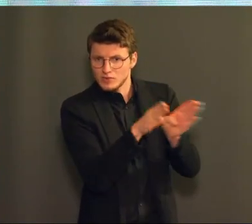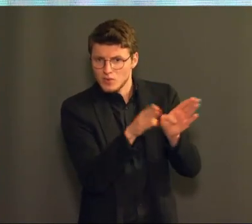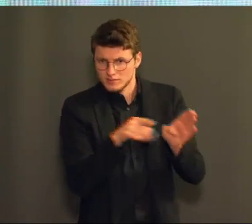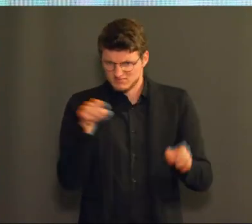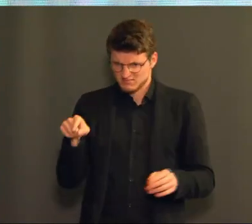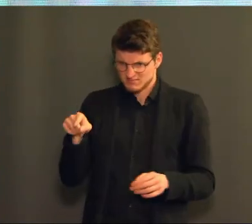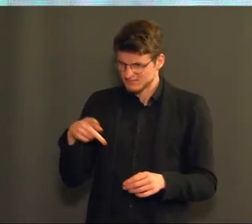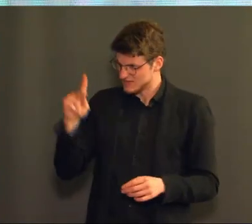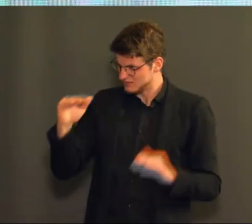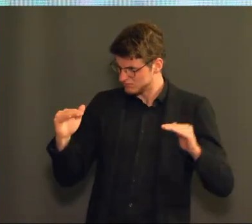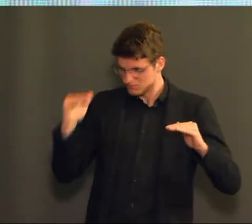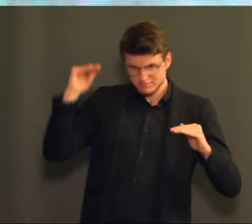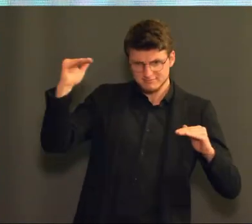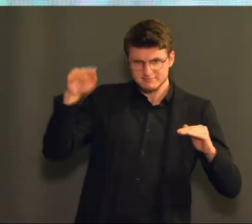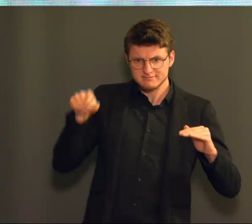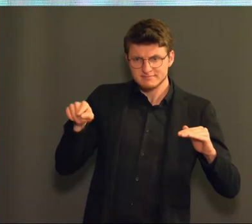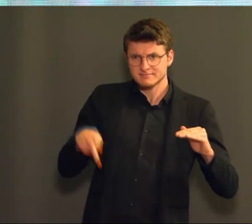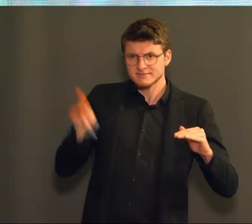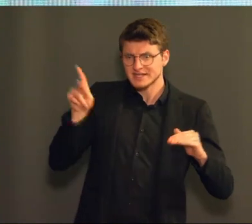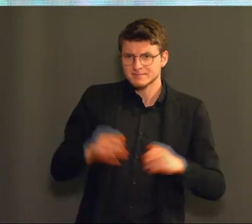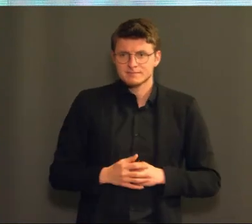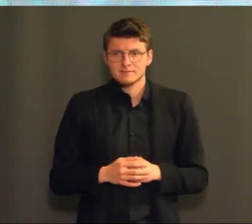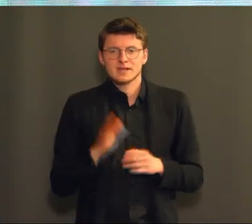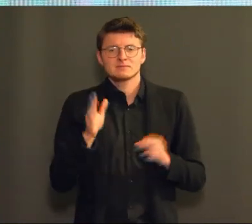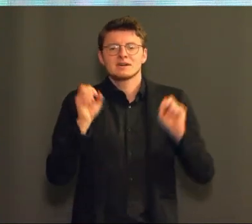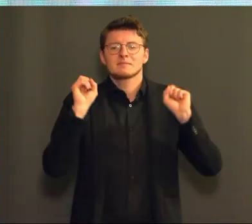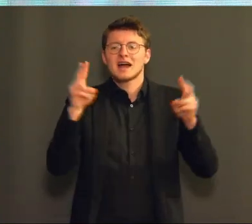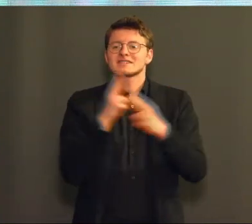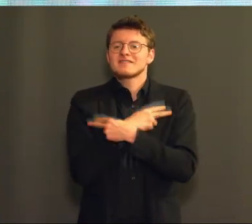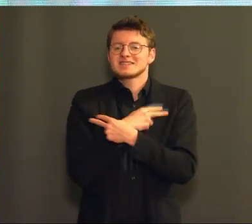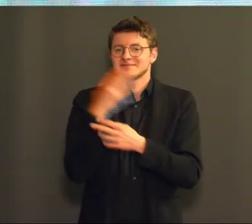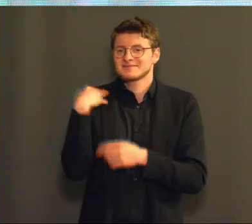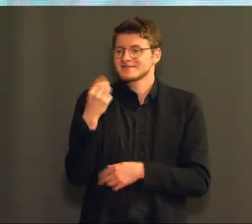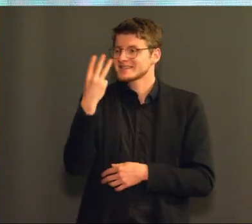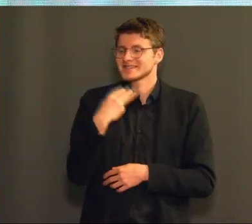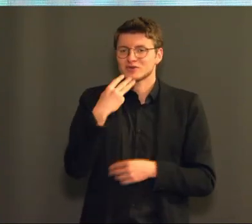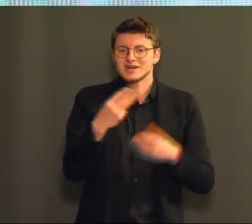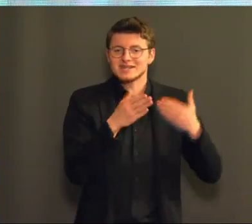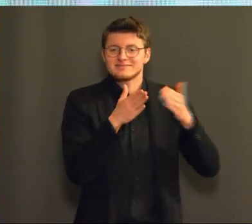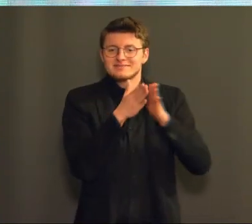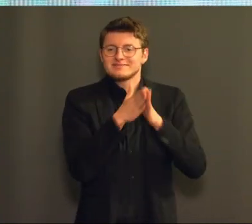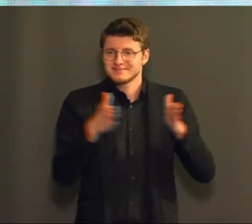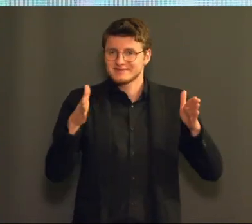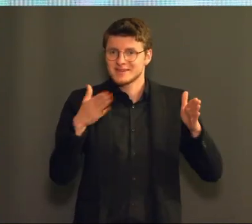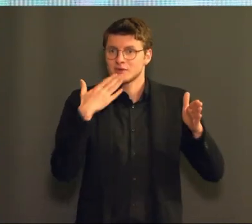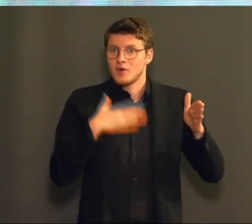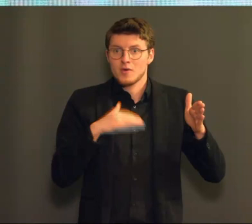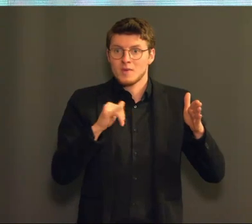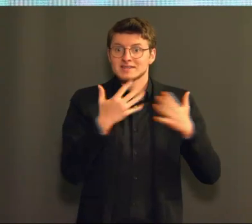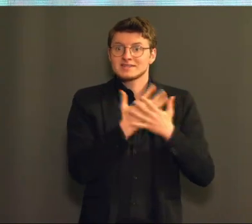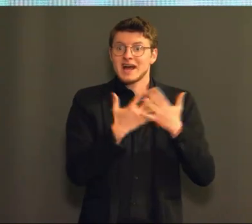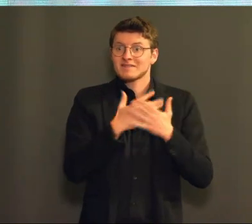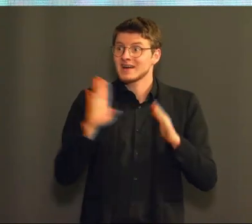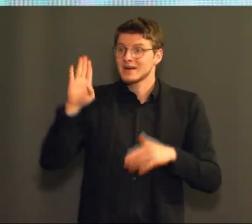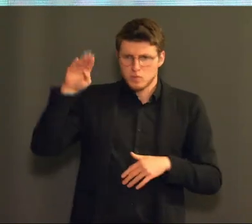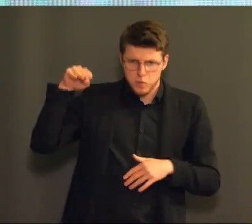Dankzij de tot 3 weken verlengde paasvakantie is de incidentie gelukkig sterk gedaald tot op